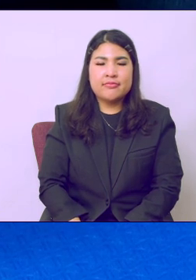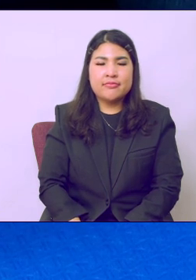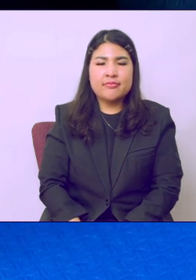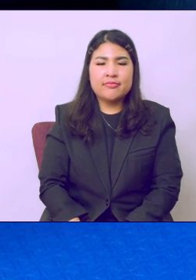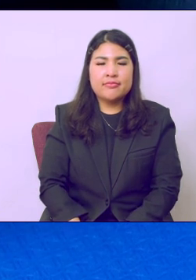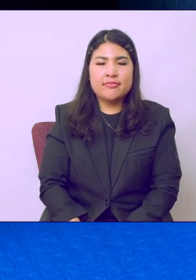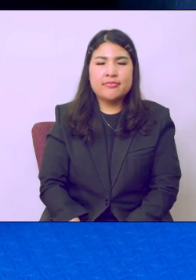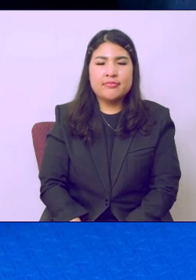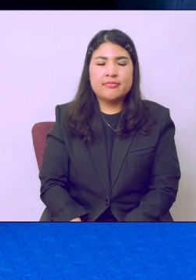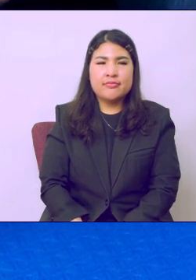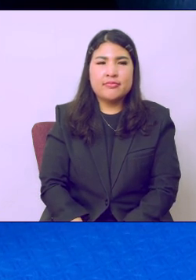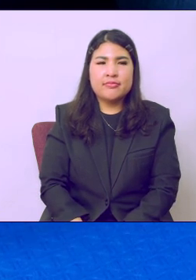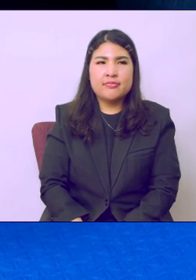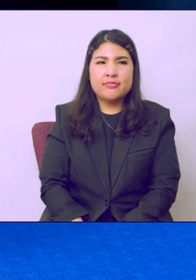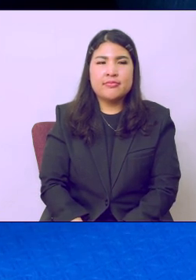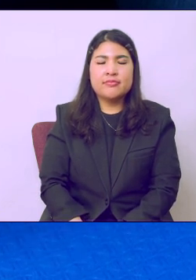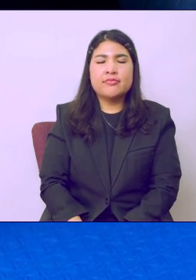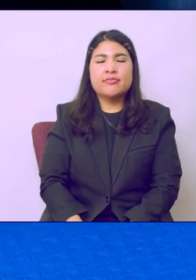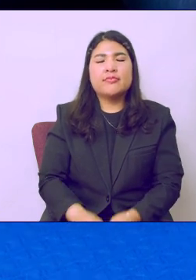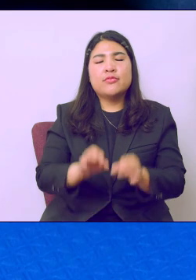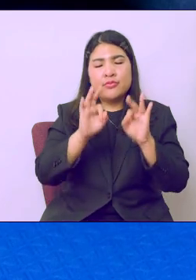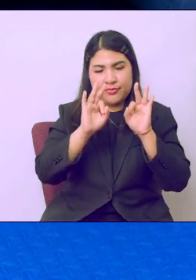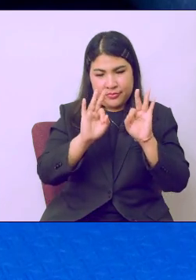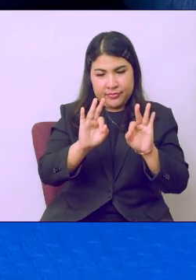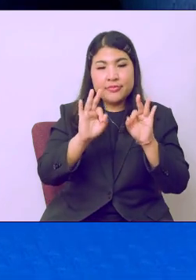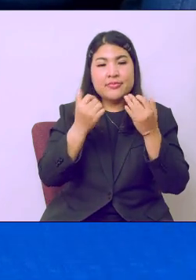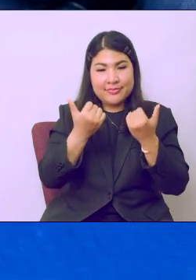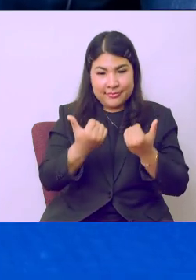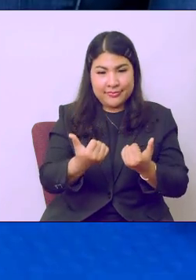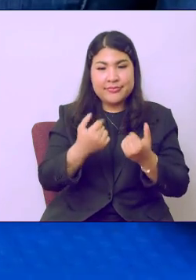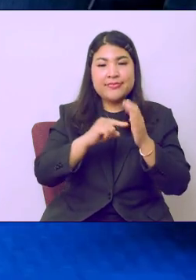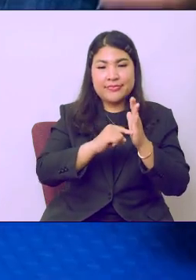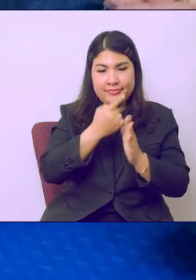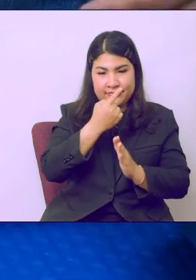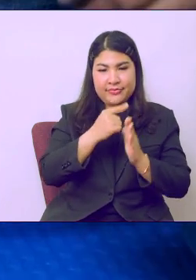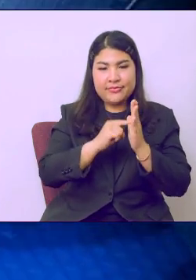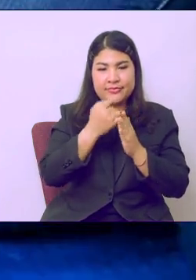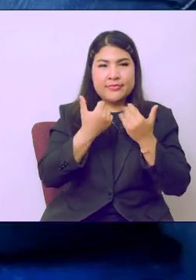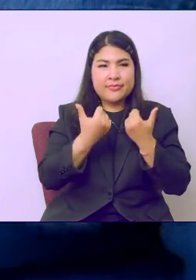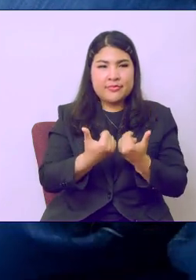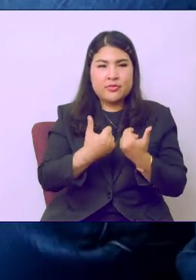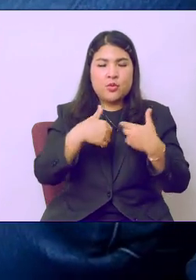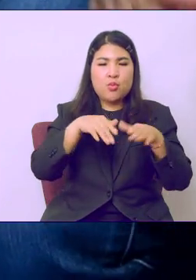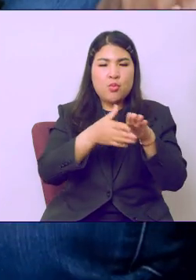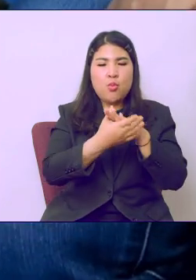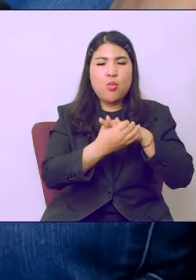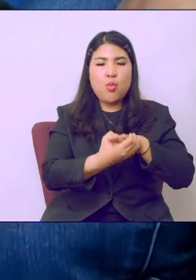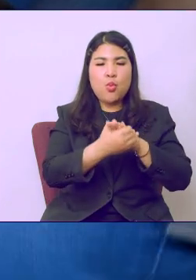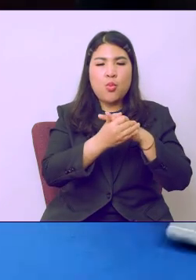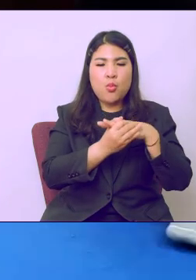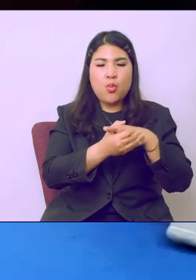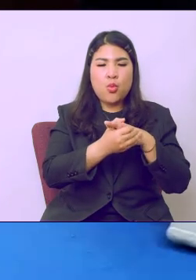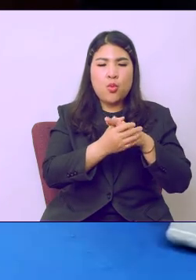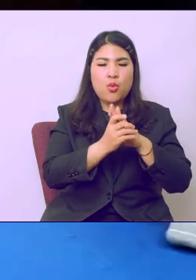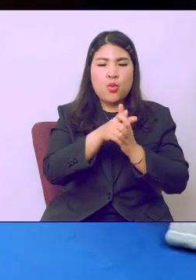ครับอ่ะโอเคนะครับอันนี้ก็เป็นท่าแรกนะครับท่าแรกนะครับที่หมุนข้อเท้าของเราเนี่ย